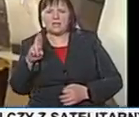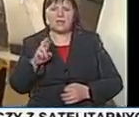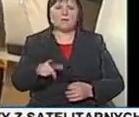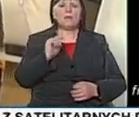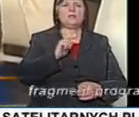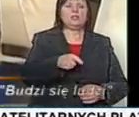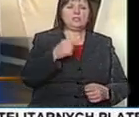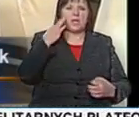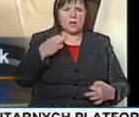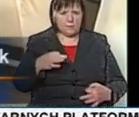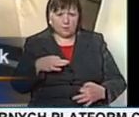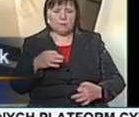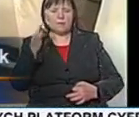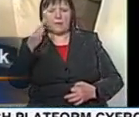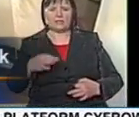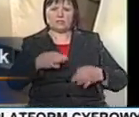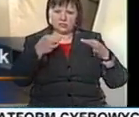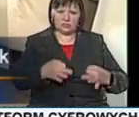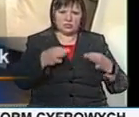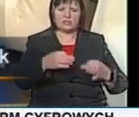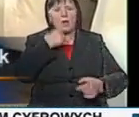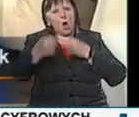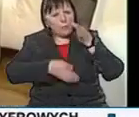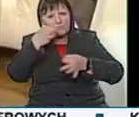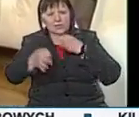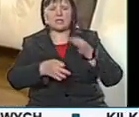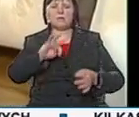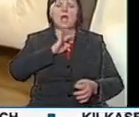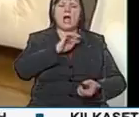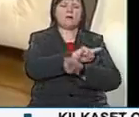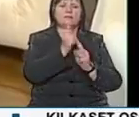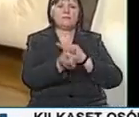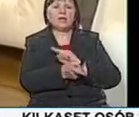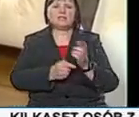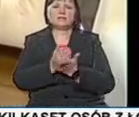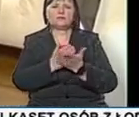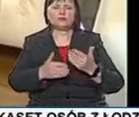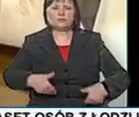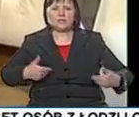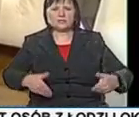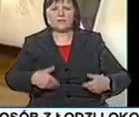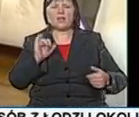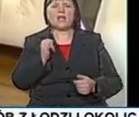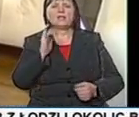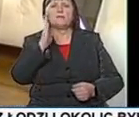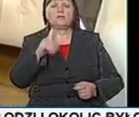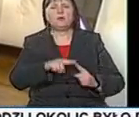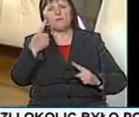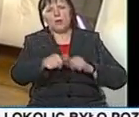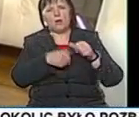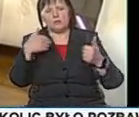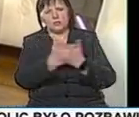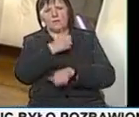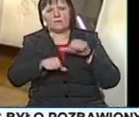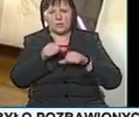Ekspertka NFZ w porannym programie Budzi się Ludzi opowiadała o zmianach w służbie zdrowia, jakie czekają na pacjentów po nowym roku.